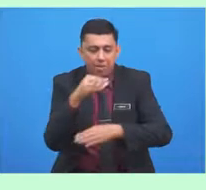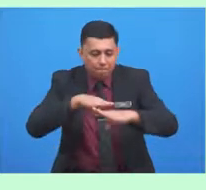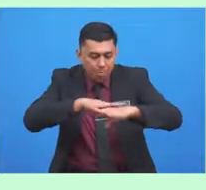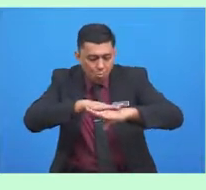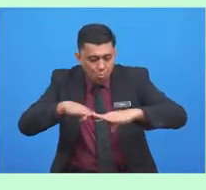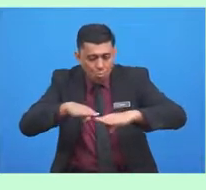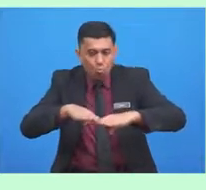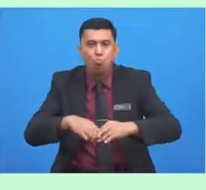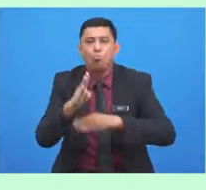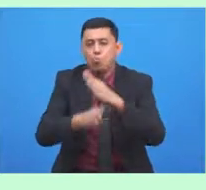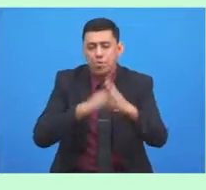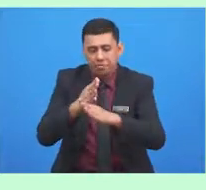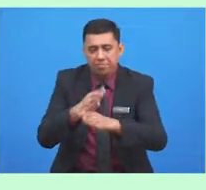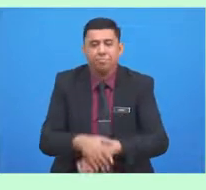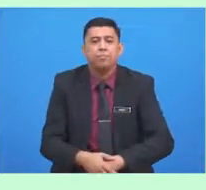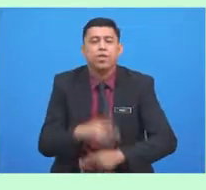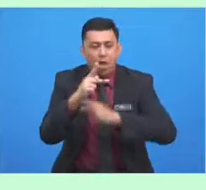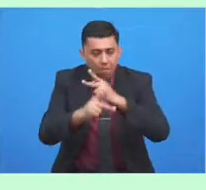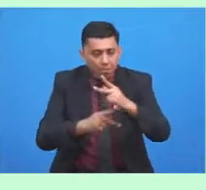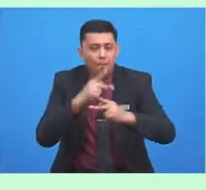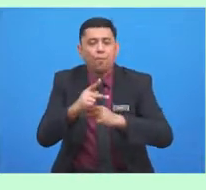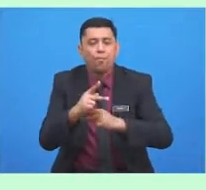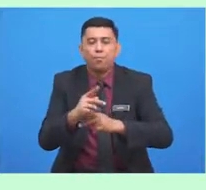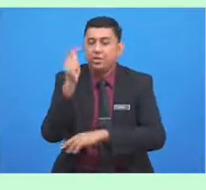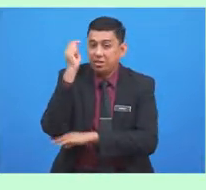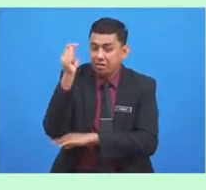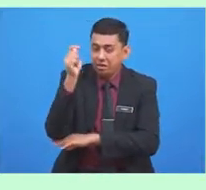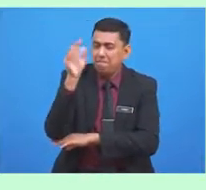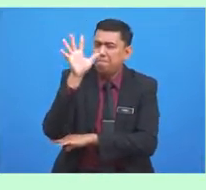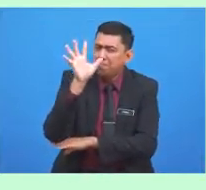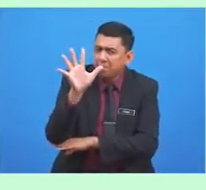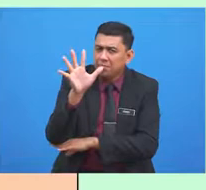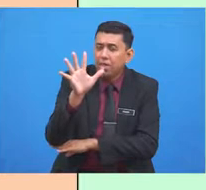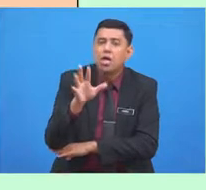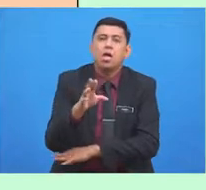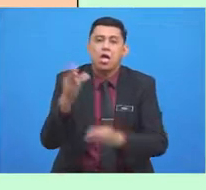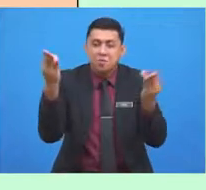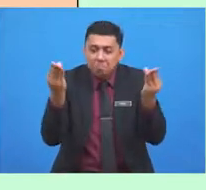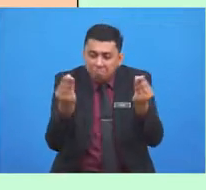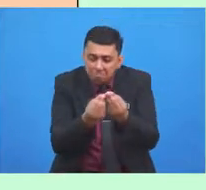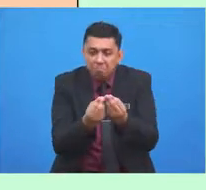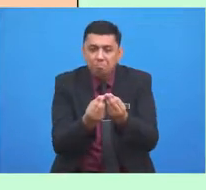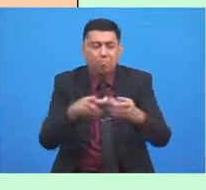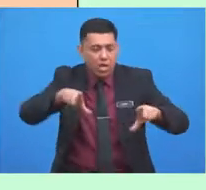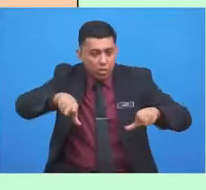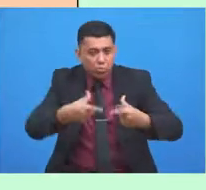permukaan bumi. Proses menegak yang kelima ialah resapan. Resapan berlaku apabila